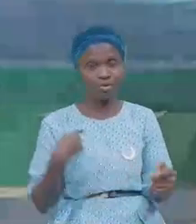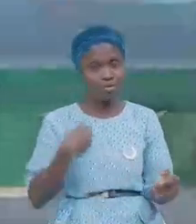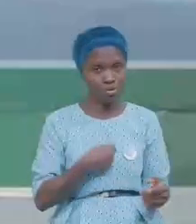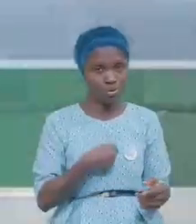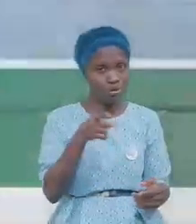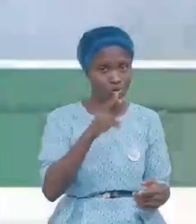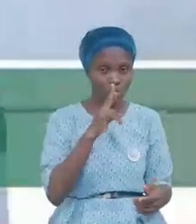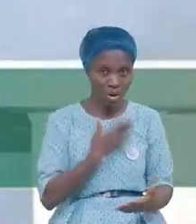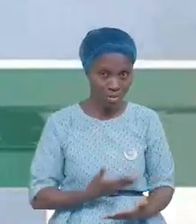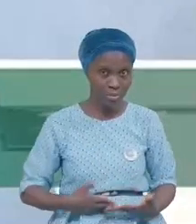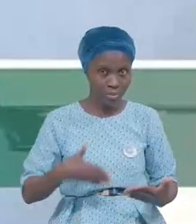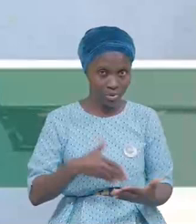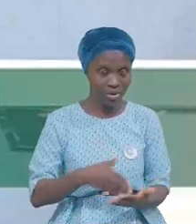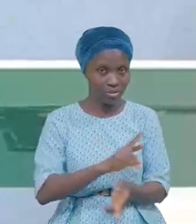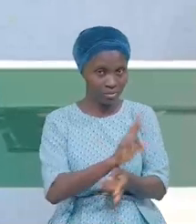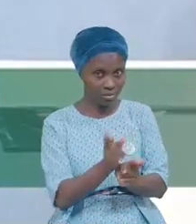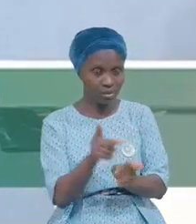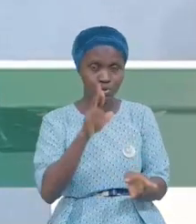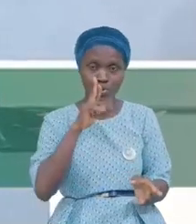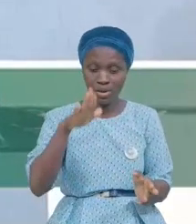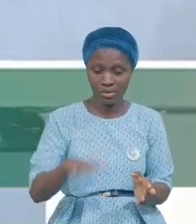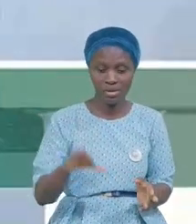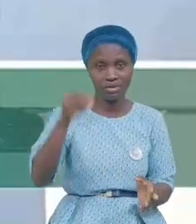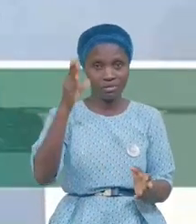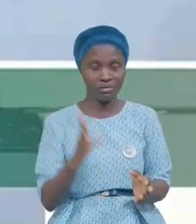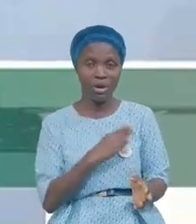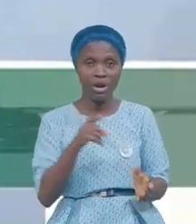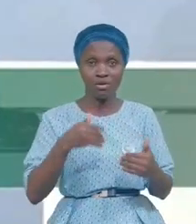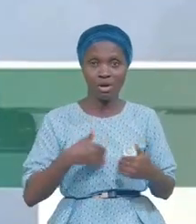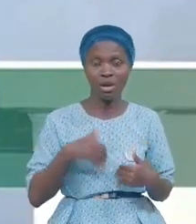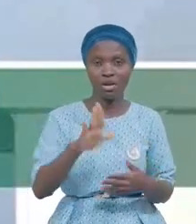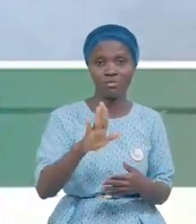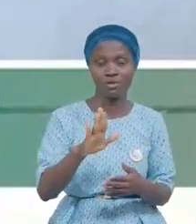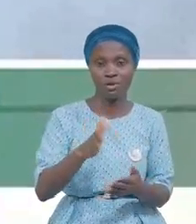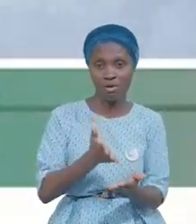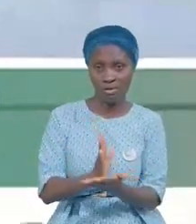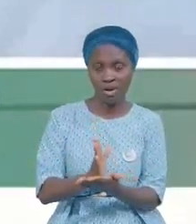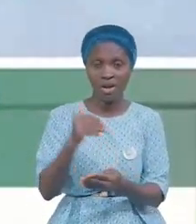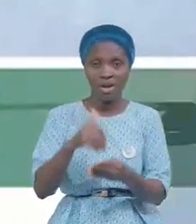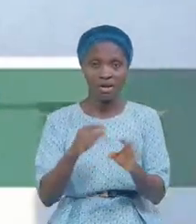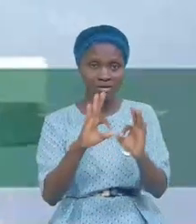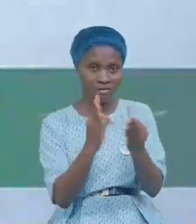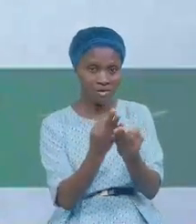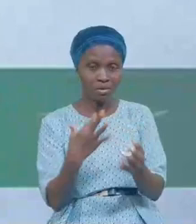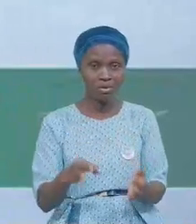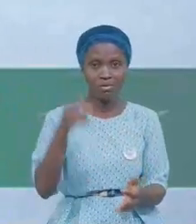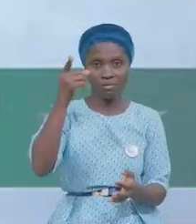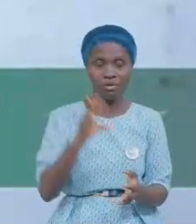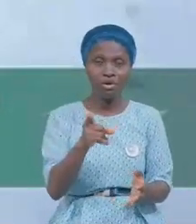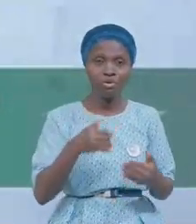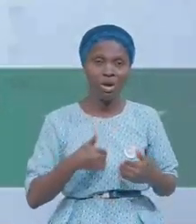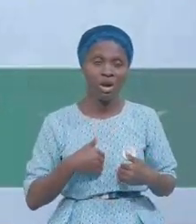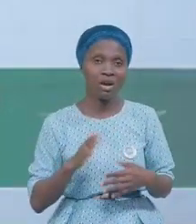es enfant de Dieu et tu as tes droits dans la famille de Dieu. Tu as ton appel dans